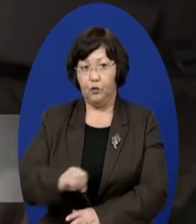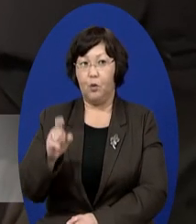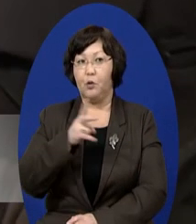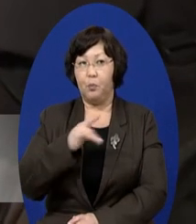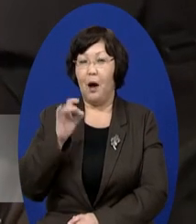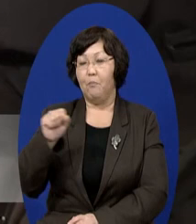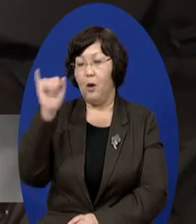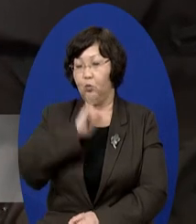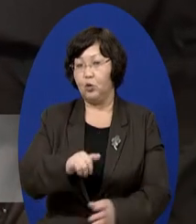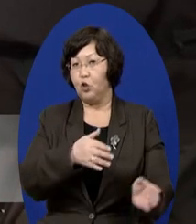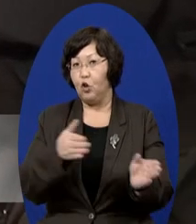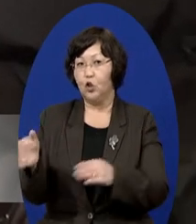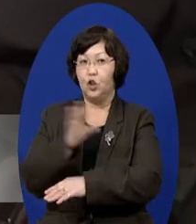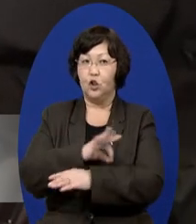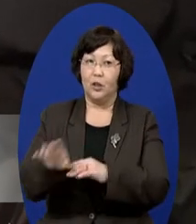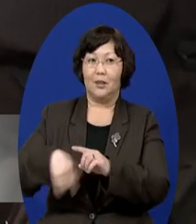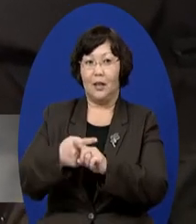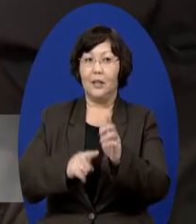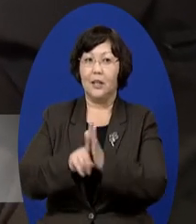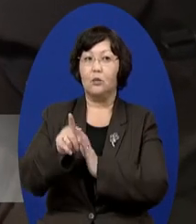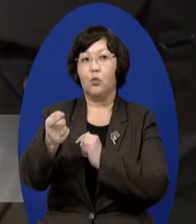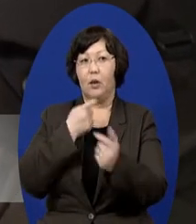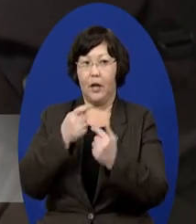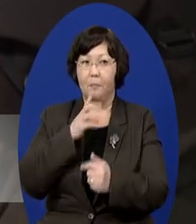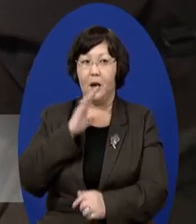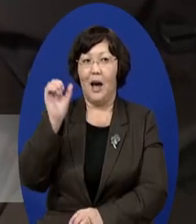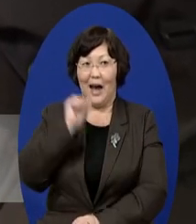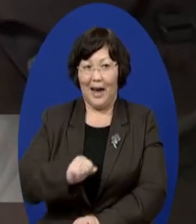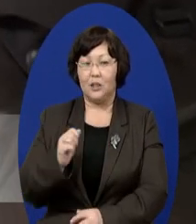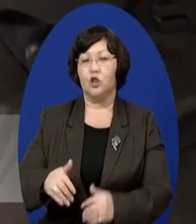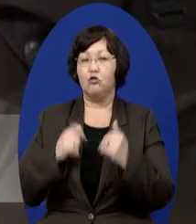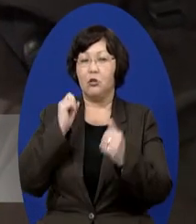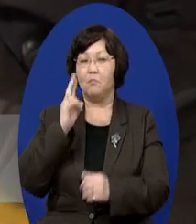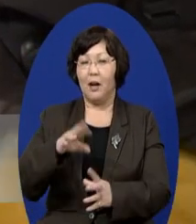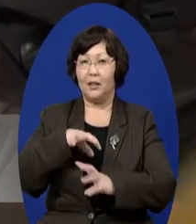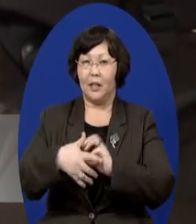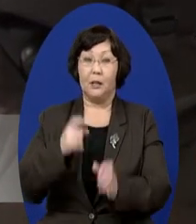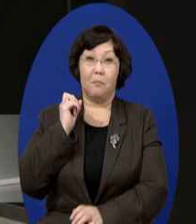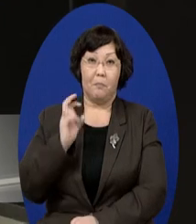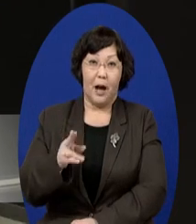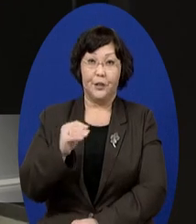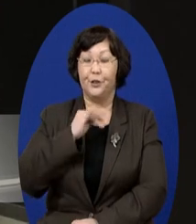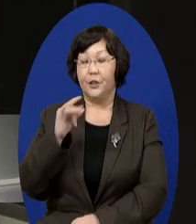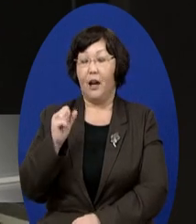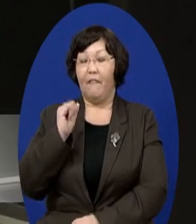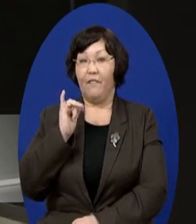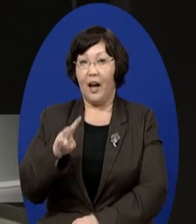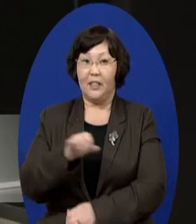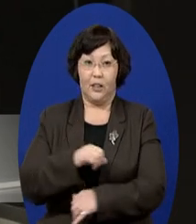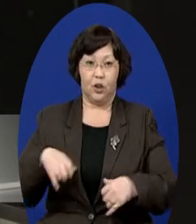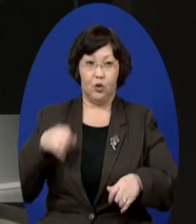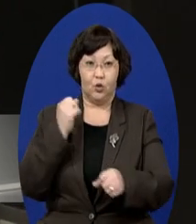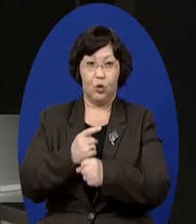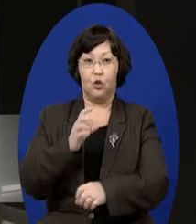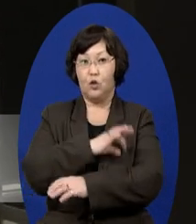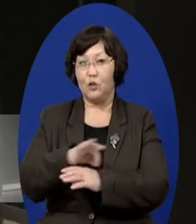хойшлуулсан төслүүдийг дахин эхлүүлэх талаар ярилцах болно. Азийн хөгжлийн банк, Дэлхийн банк зэрэг байгууллагууд жирийн афганчуудад зориулагдсан